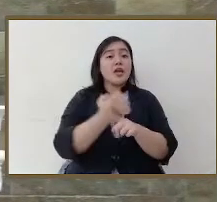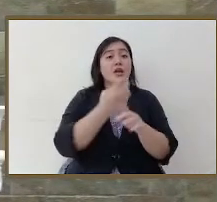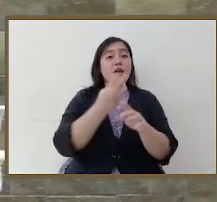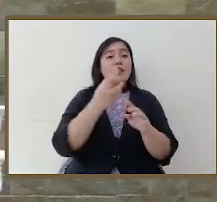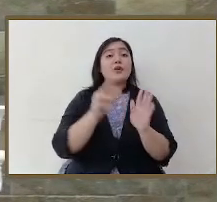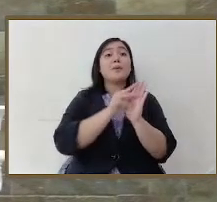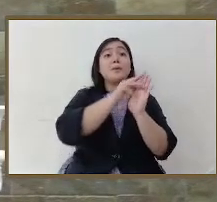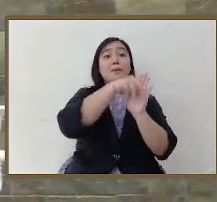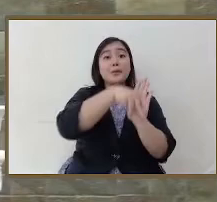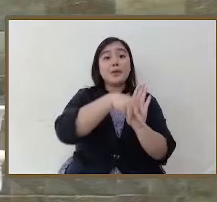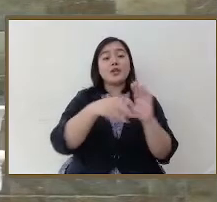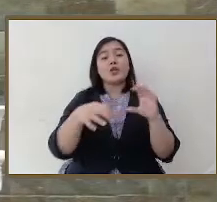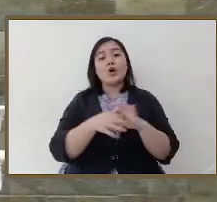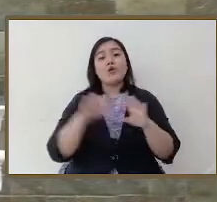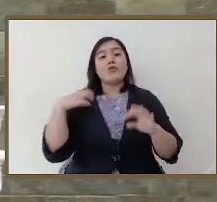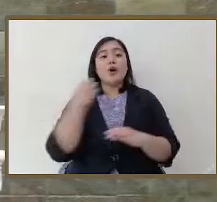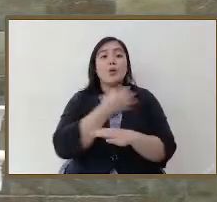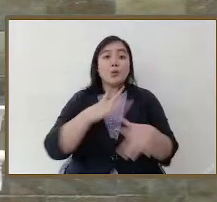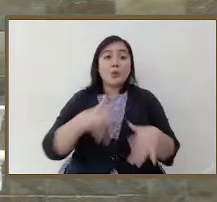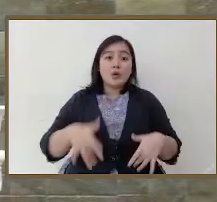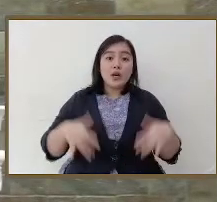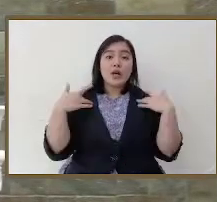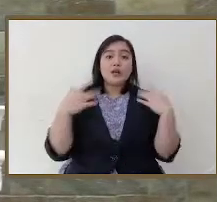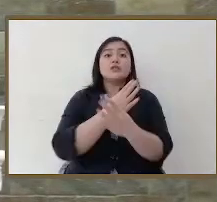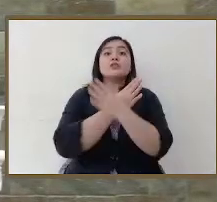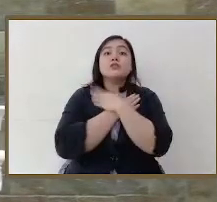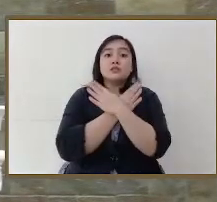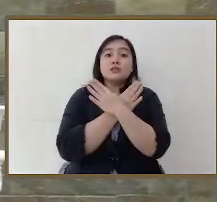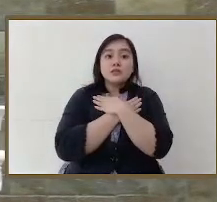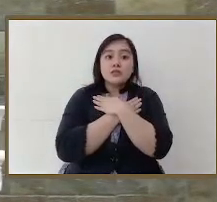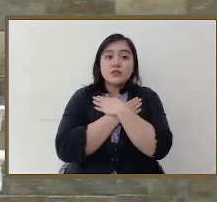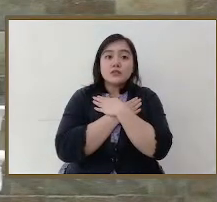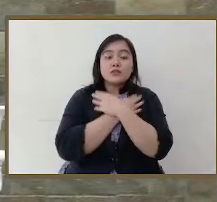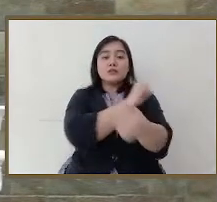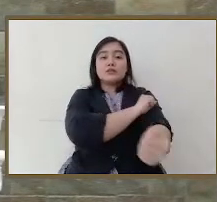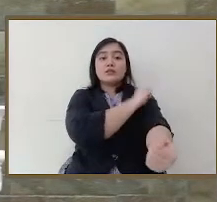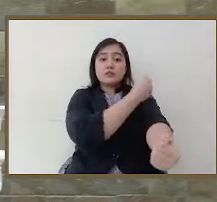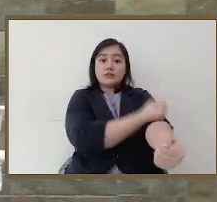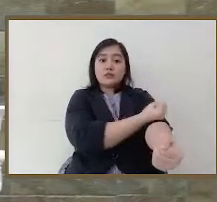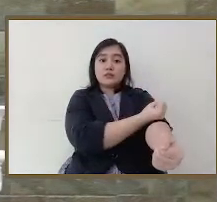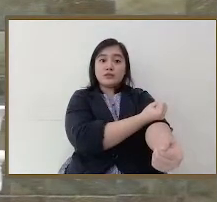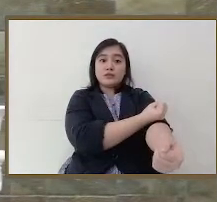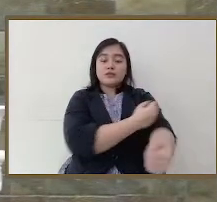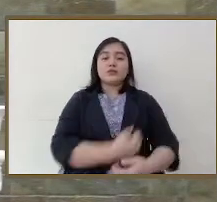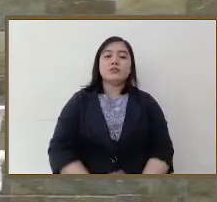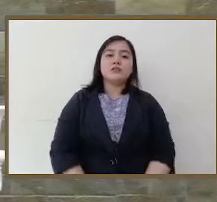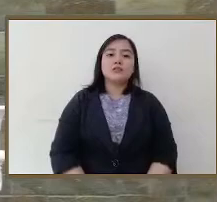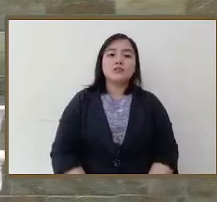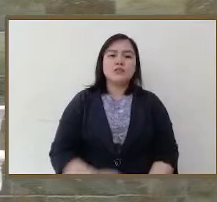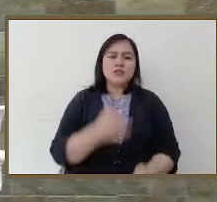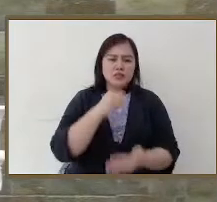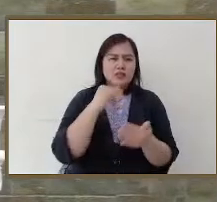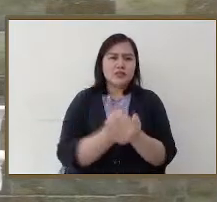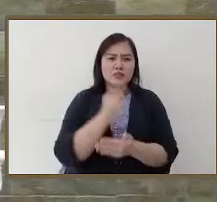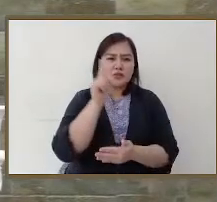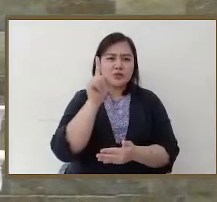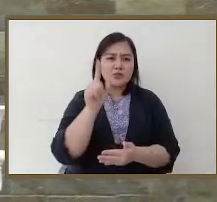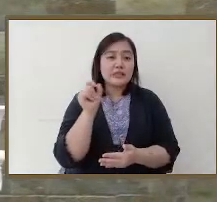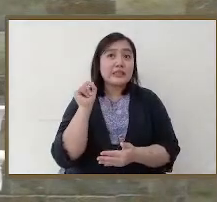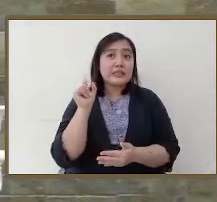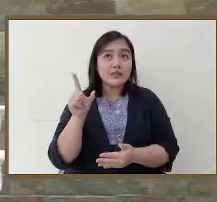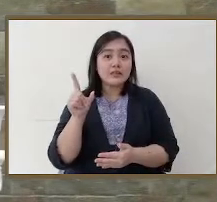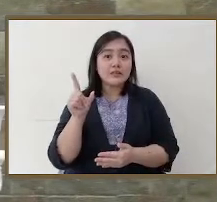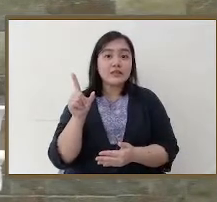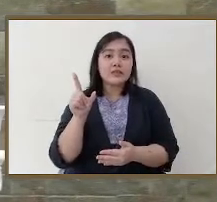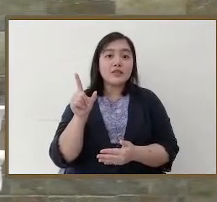ng ating buhay sa Panginoon. Yung lakas natin, sabi ko nga sa inyo, isang click lang, lalabo na ang kabila mong mata.